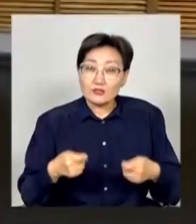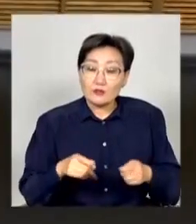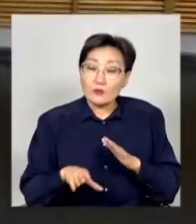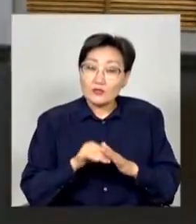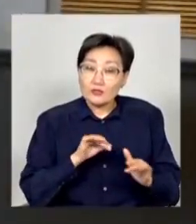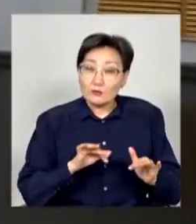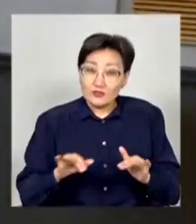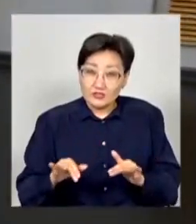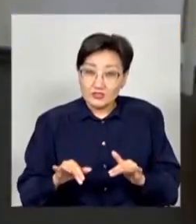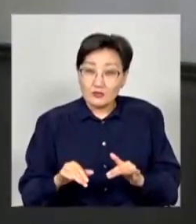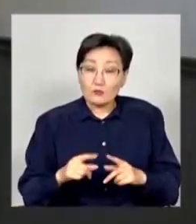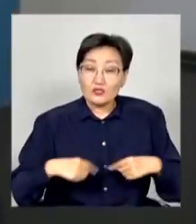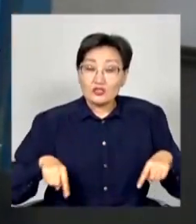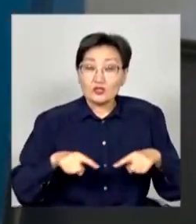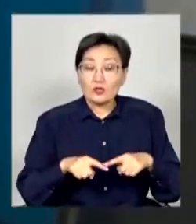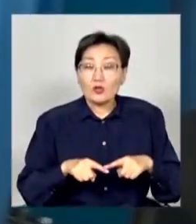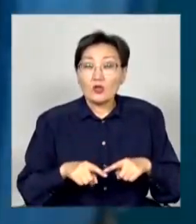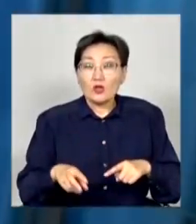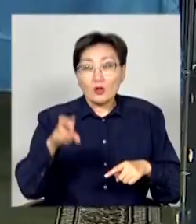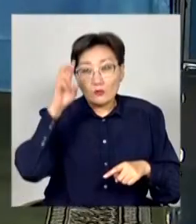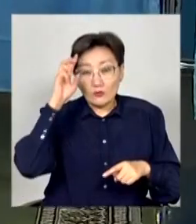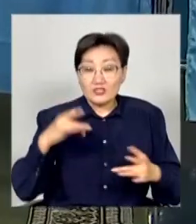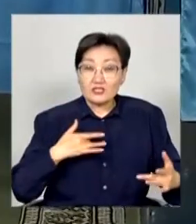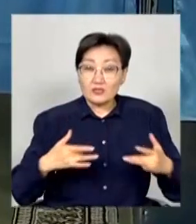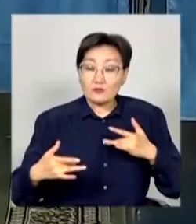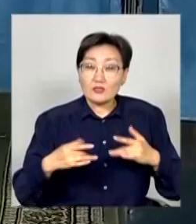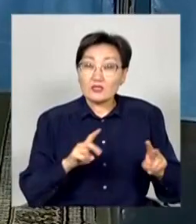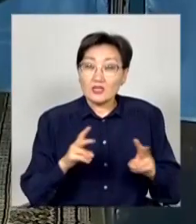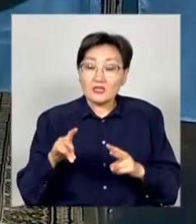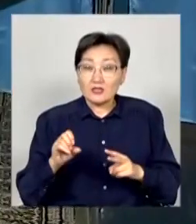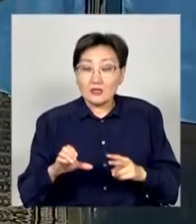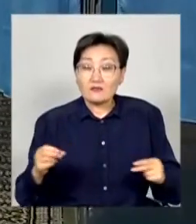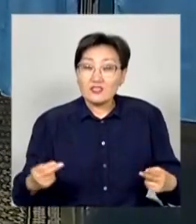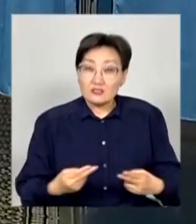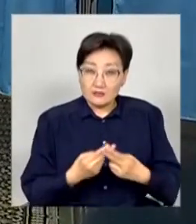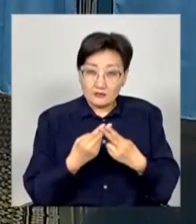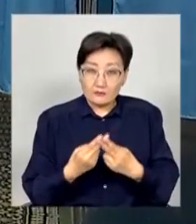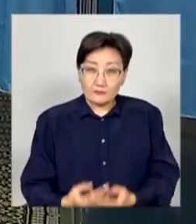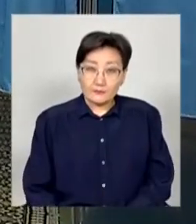выборах президента на участке в гостеатре «Танцы нас» в Астане.